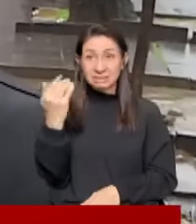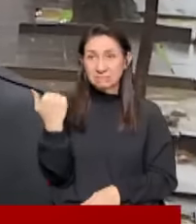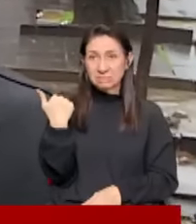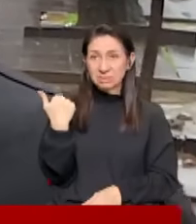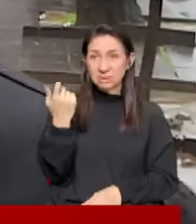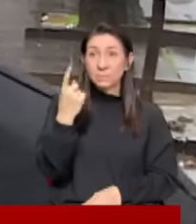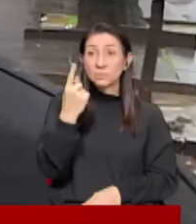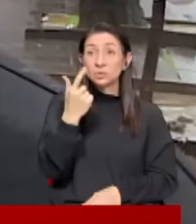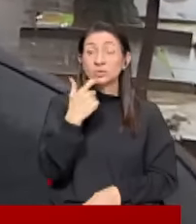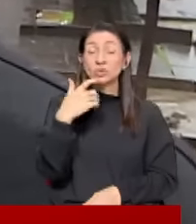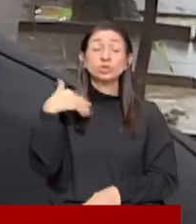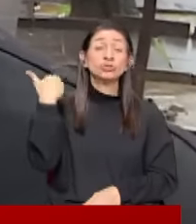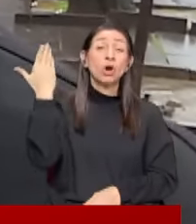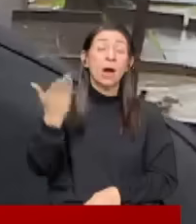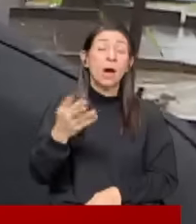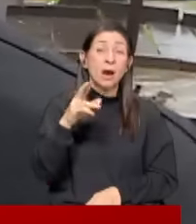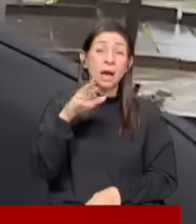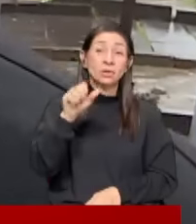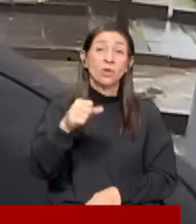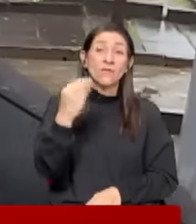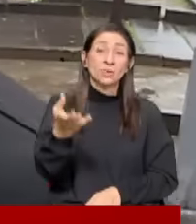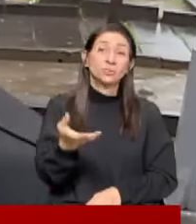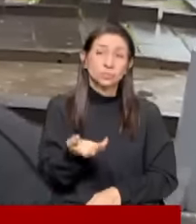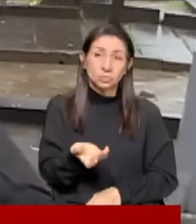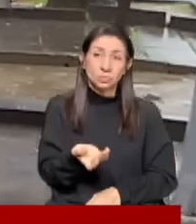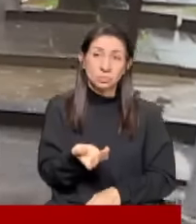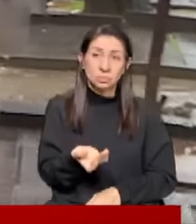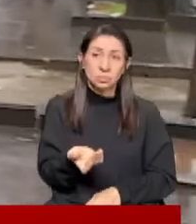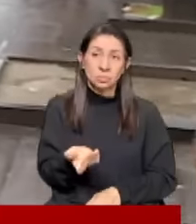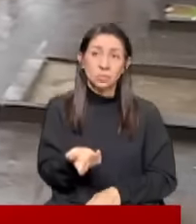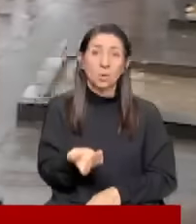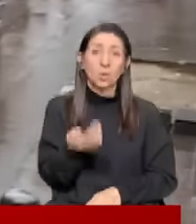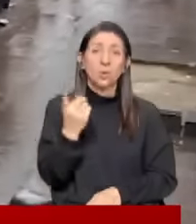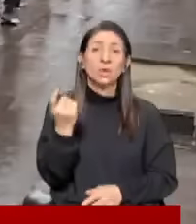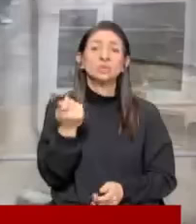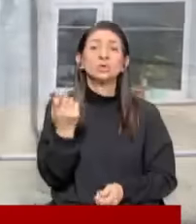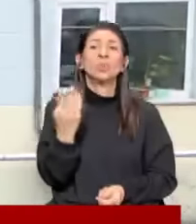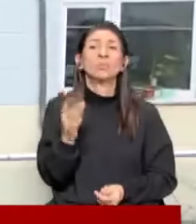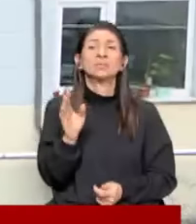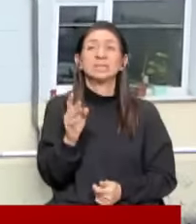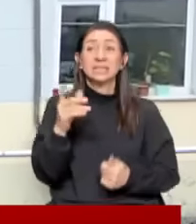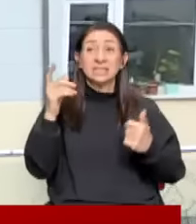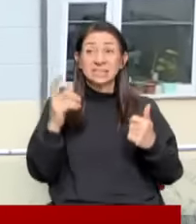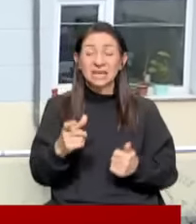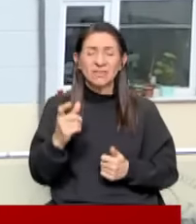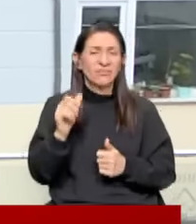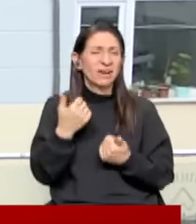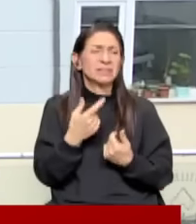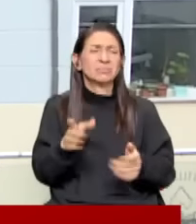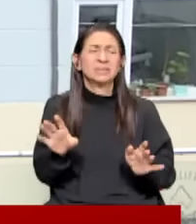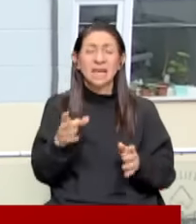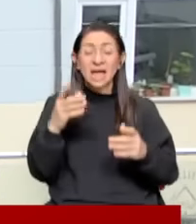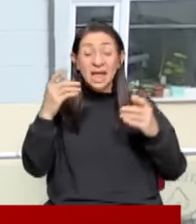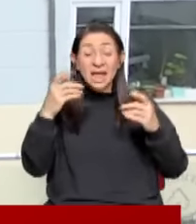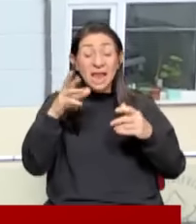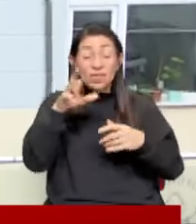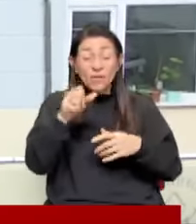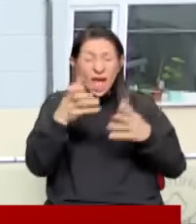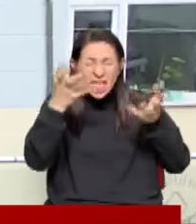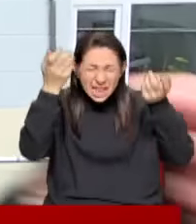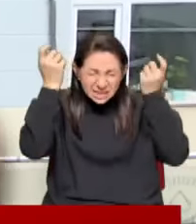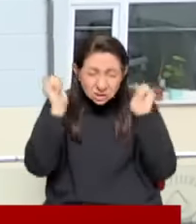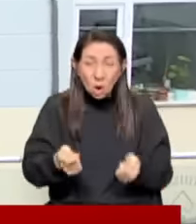ki 1,5 sene sonraya gün veriyoruz. Yani onlarla iş olmaz. Şehir fark etmeksizin randevu almanın